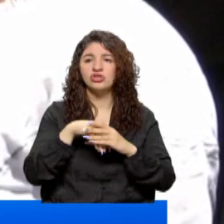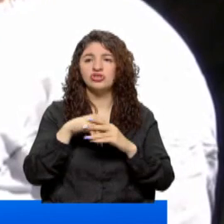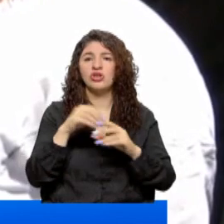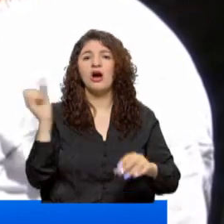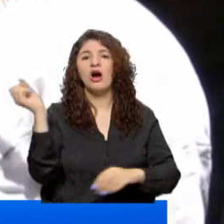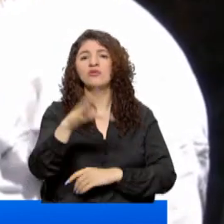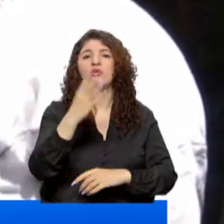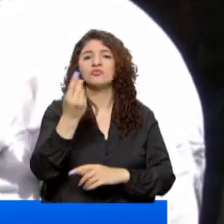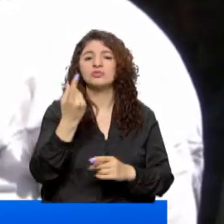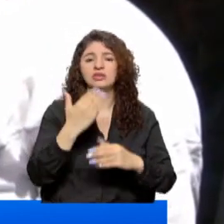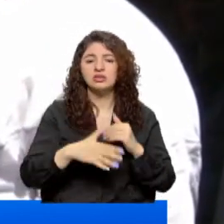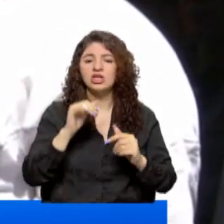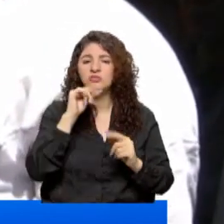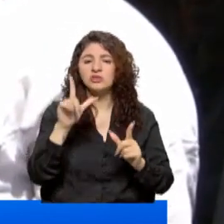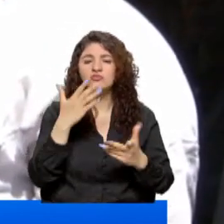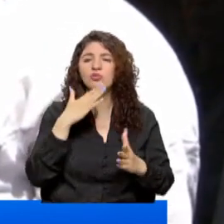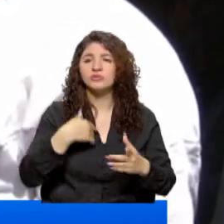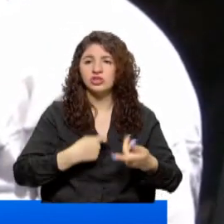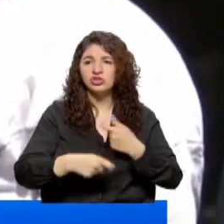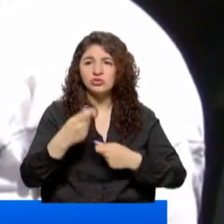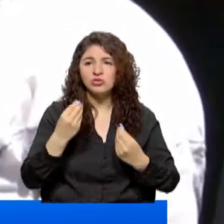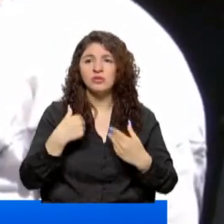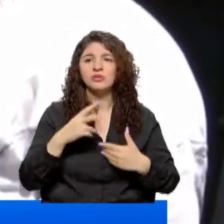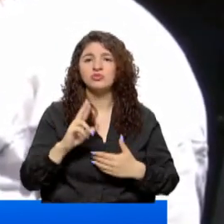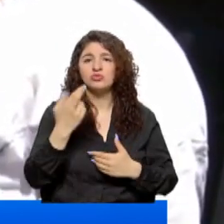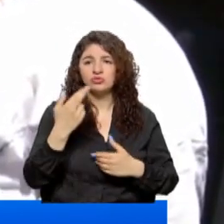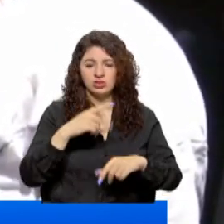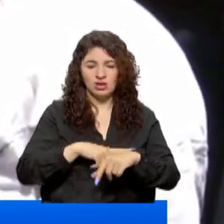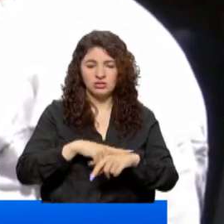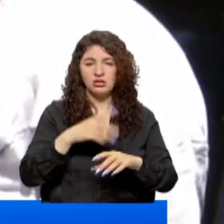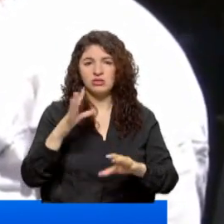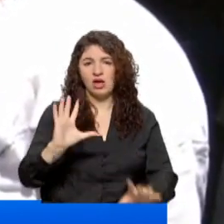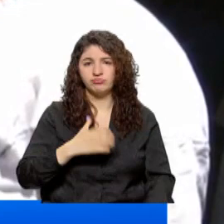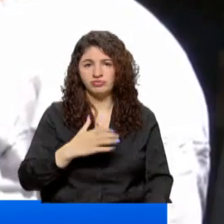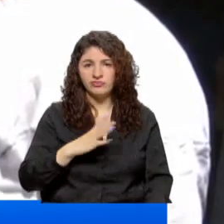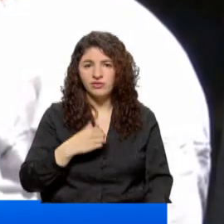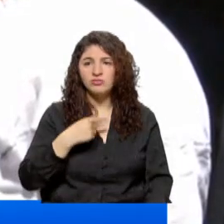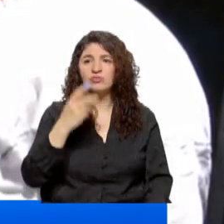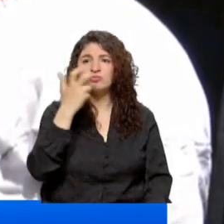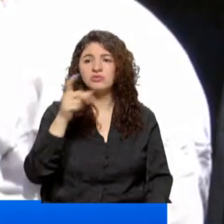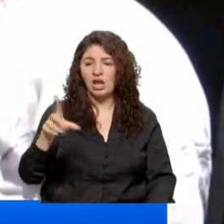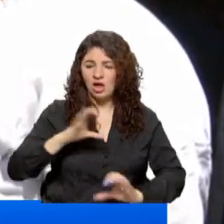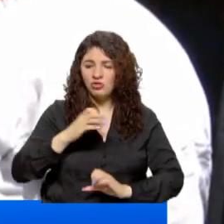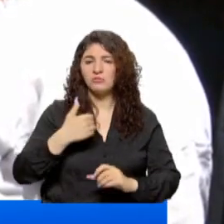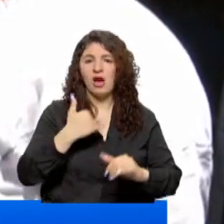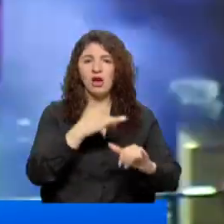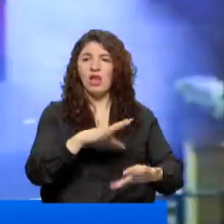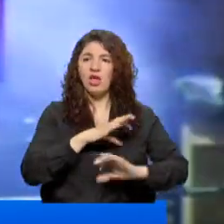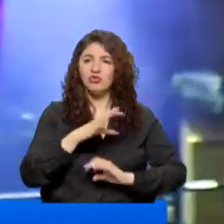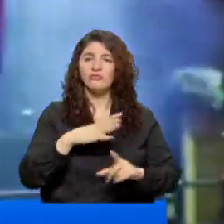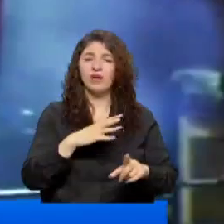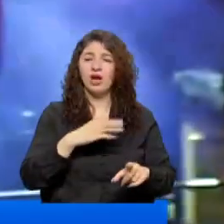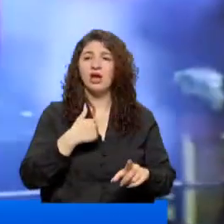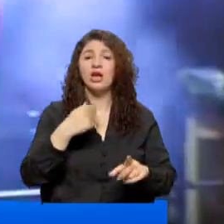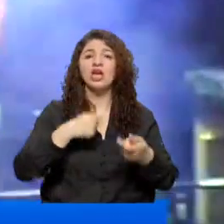saklan bahsediyoruz hiçbir gerekçesi yok Biz işletmeler olarak bir ruhsat ve sahibiz bu müzisyenler etkilediği kadar bizi de etkiliyor